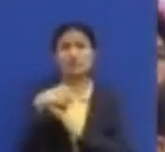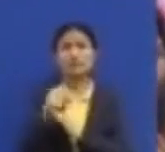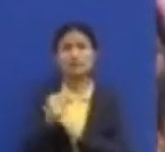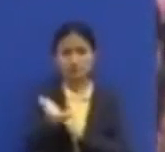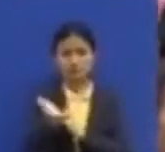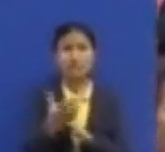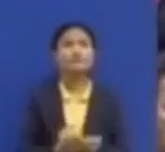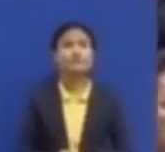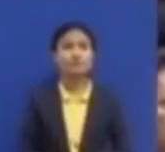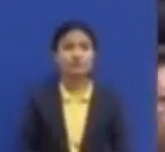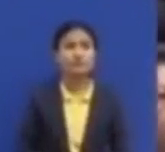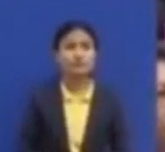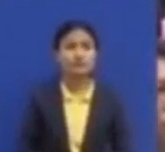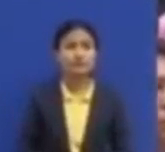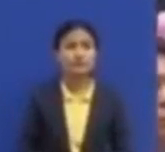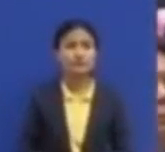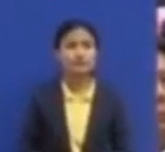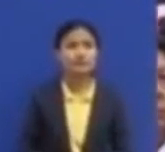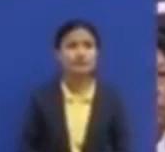ที่